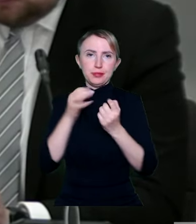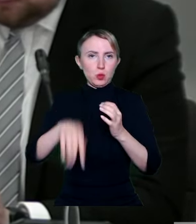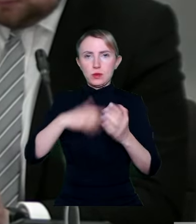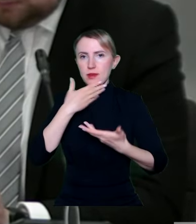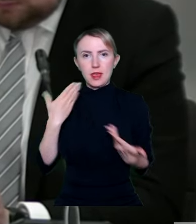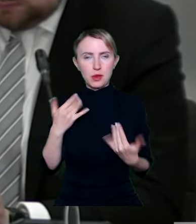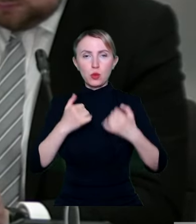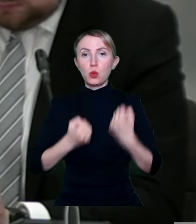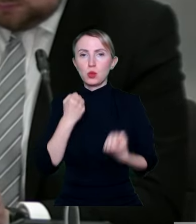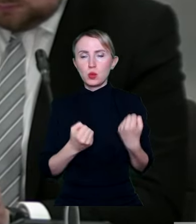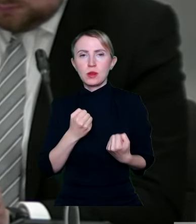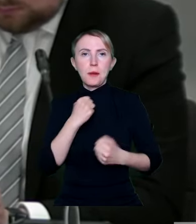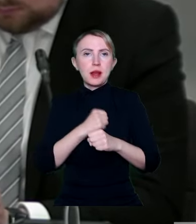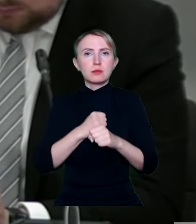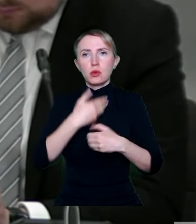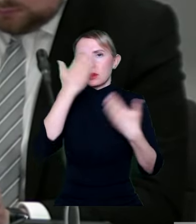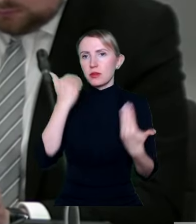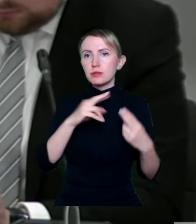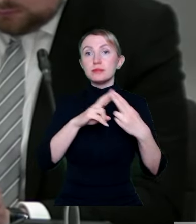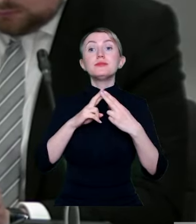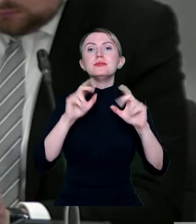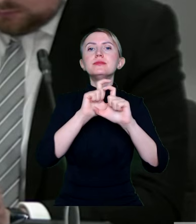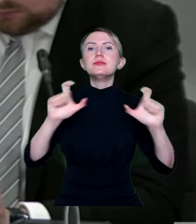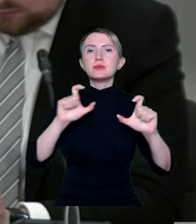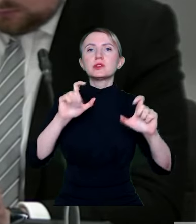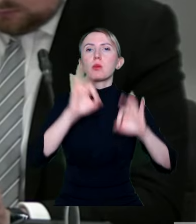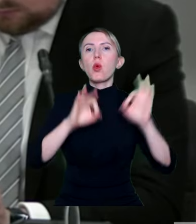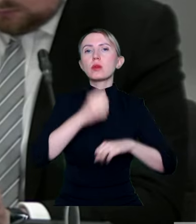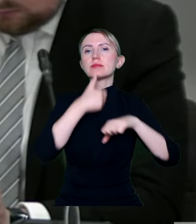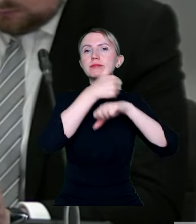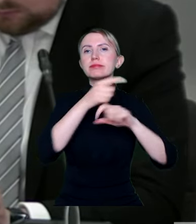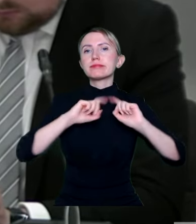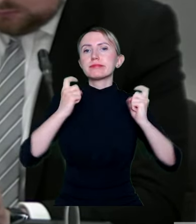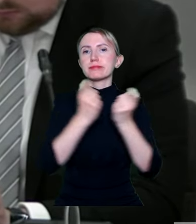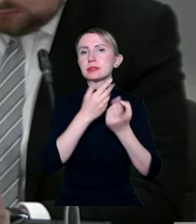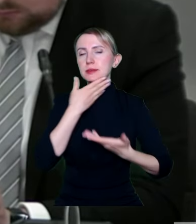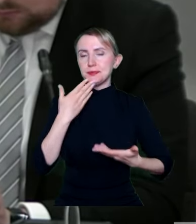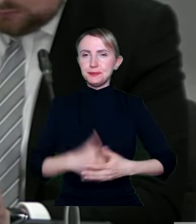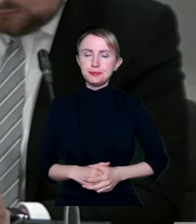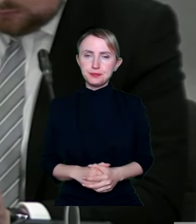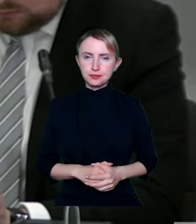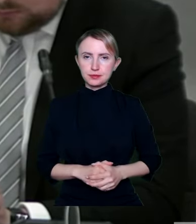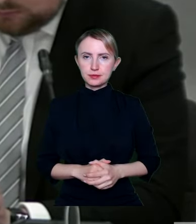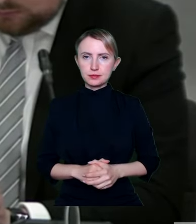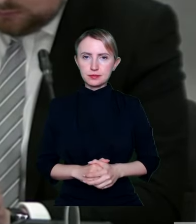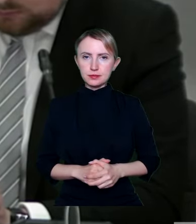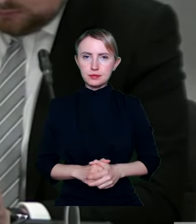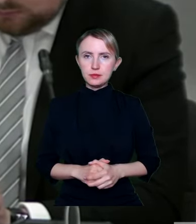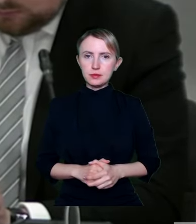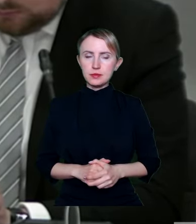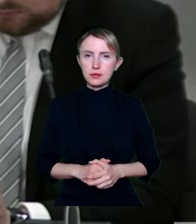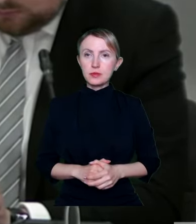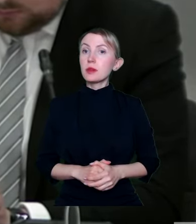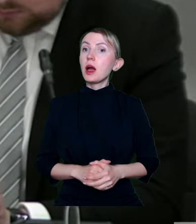nie wiemy, co jest ustalane podczas posiedzeń prezydium, a później konsekwentnie jeszcze